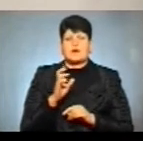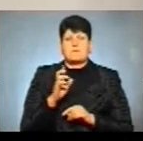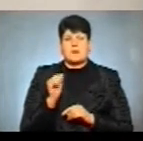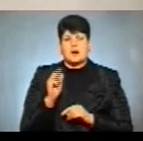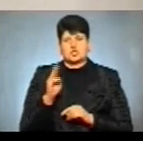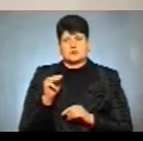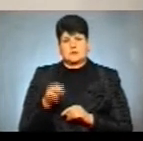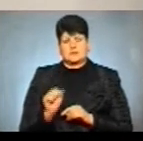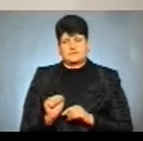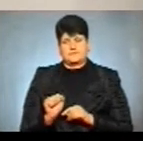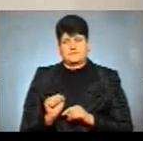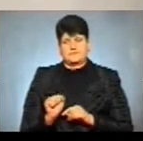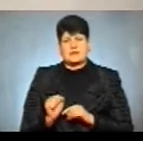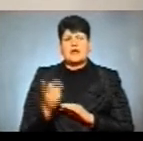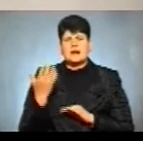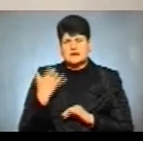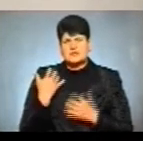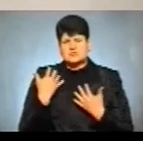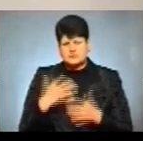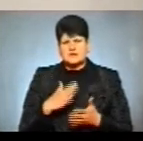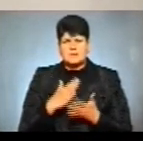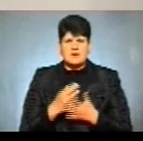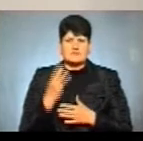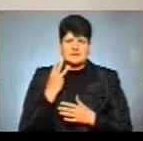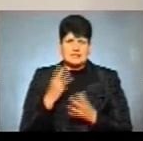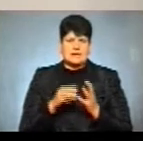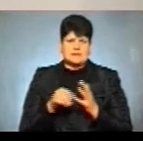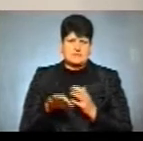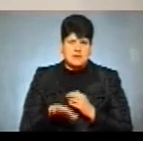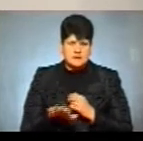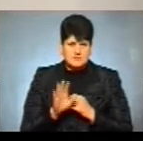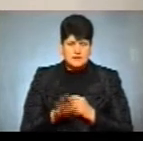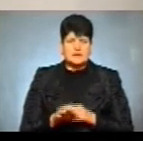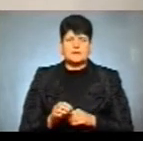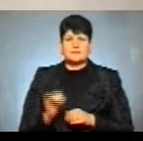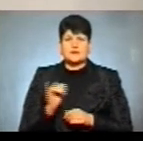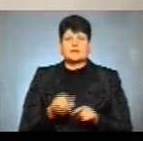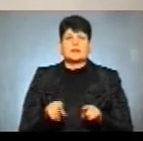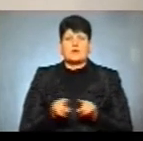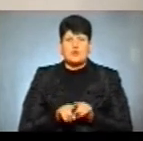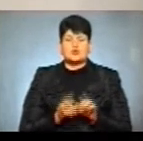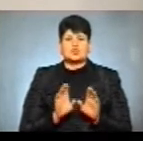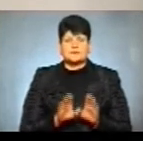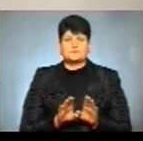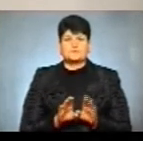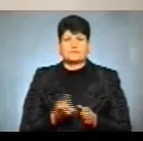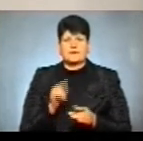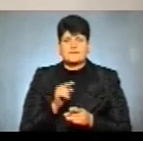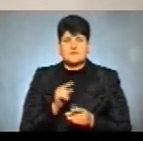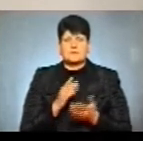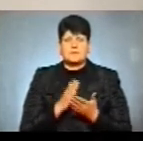Башти. Раніше він вже мав 3 земельних ділянки. І також